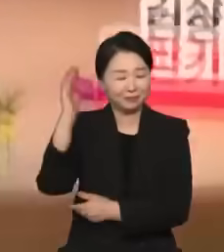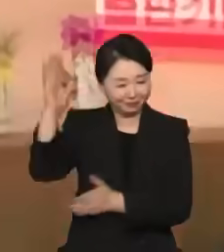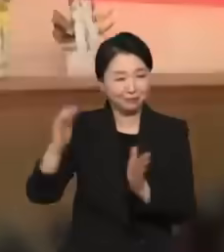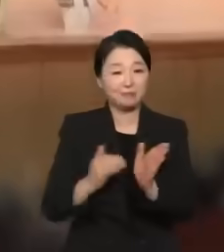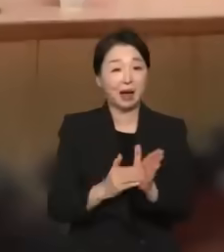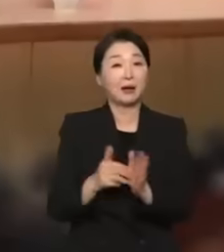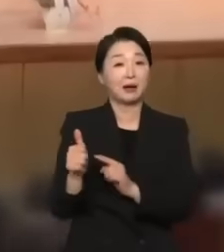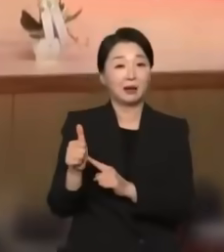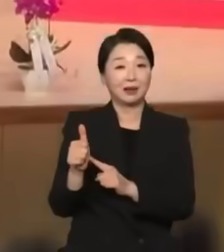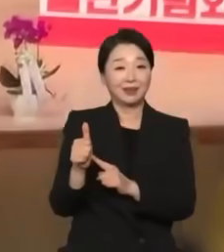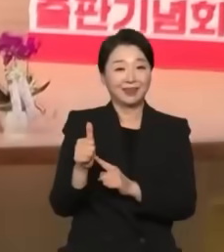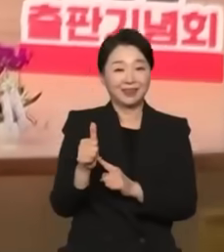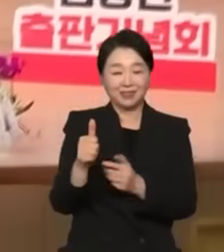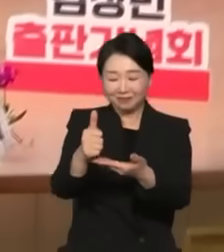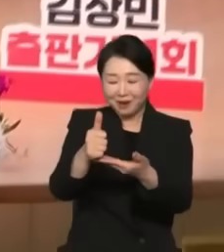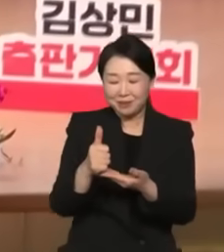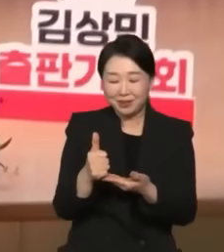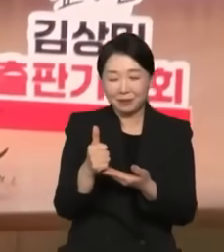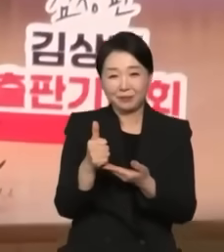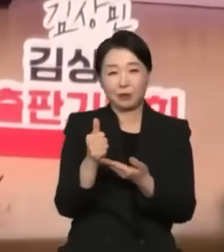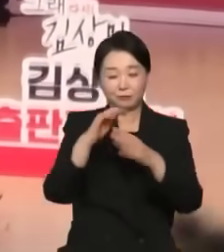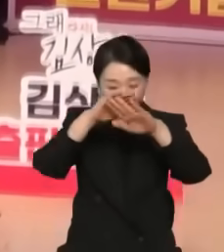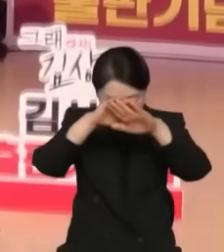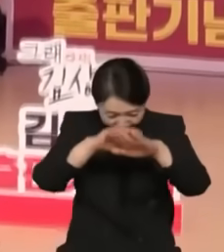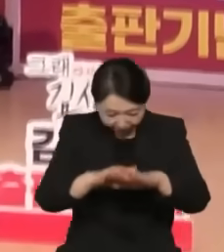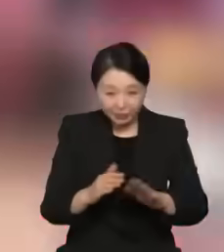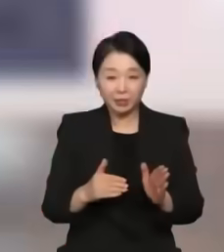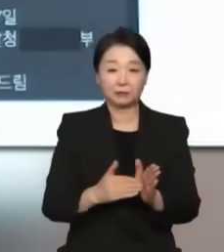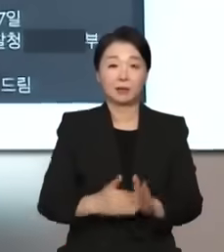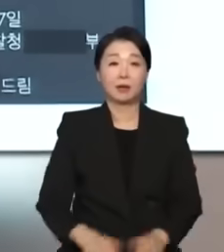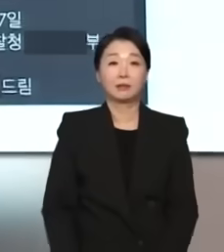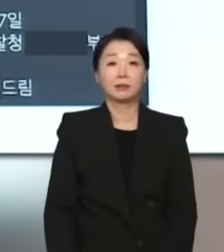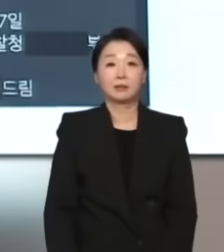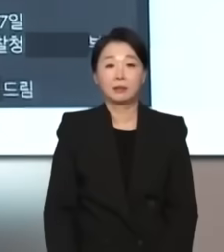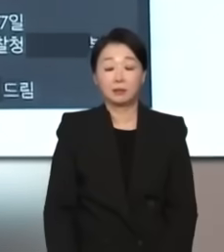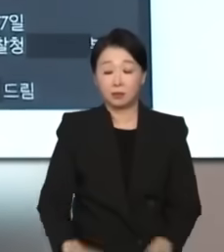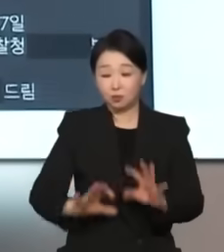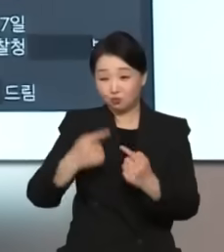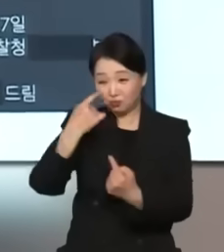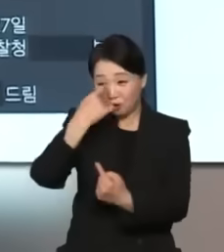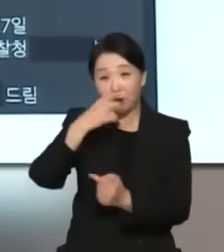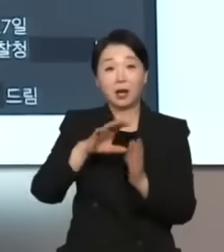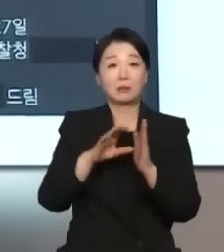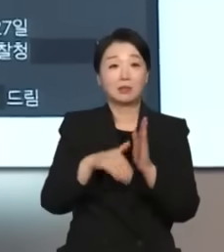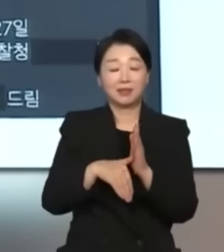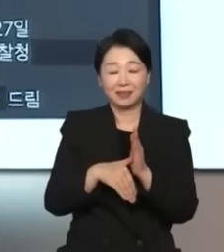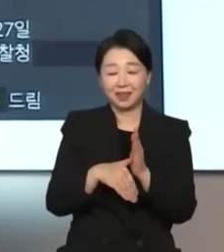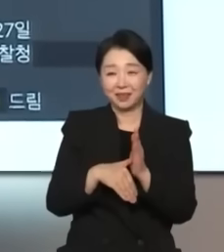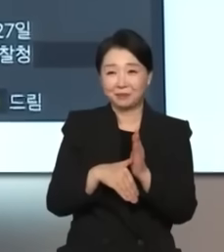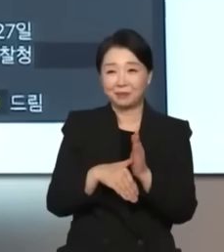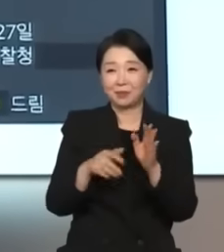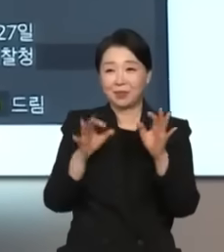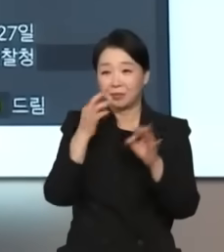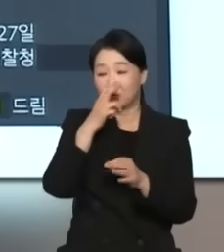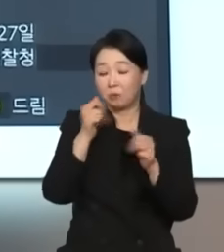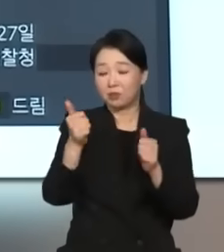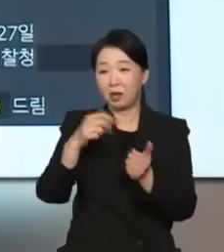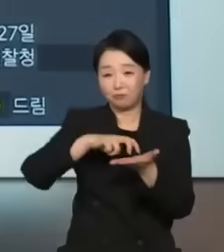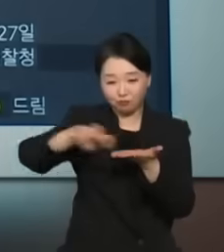검사는 방문객들에게 큰 절을 했습니다. 지난해 국정감사에서 김 검사의 문자 한 통이